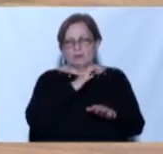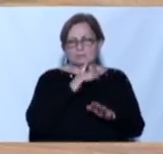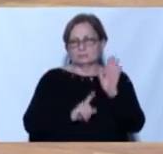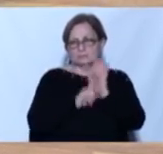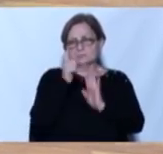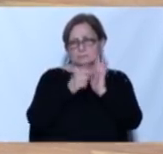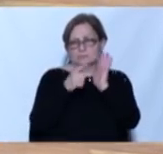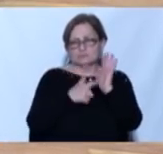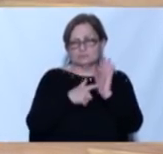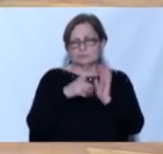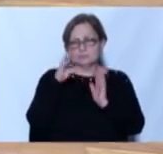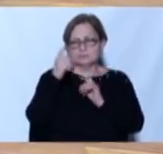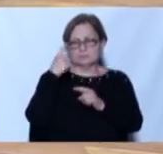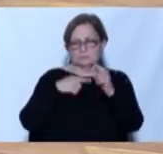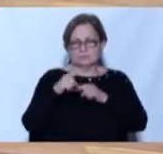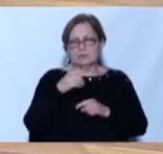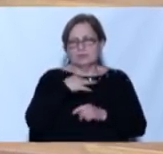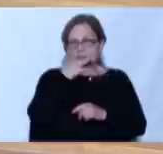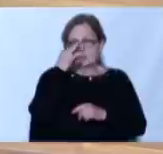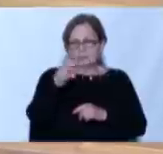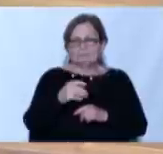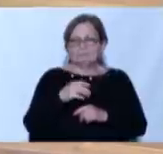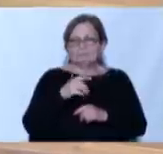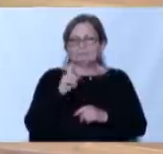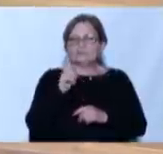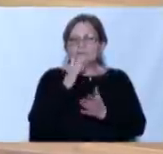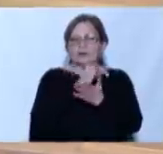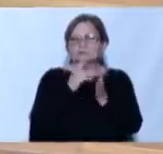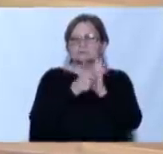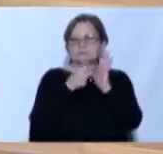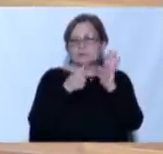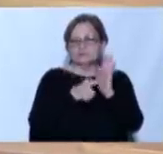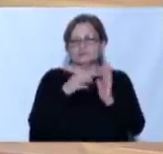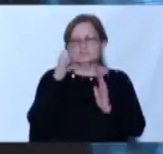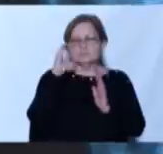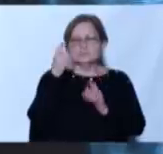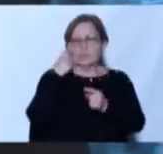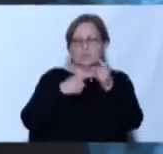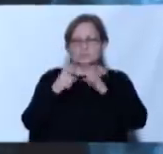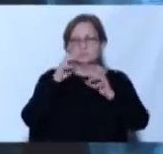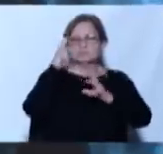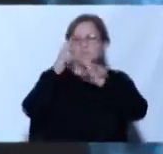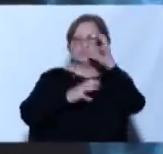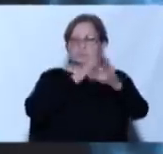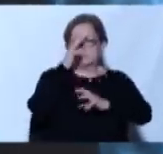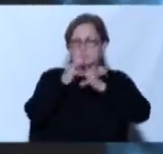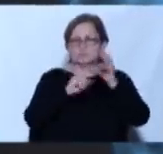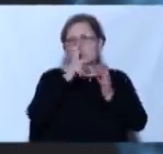საუკუნეში და ეხლა მე მინდა გითხრათ და ჩამოყალიბდეთ თვითონ რა არის 17 საუკუნეს მსოფლიოში, რა ხდება, რომ ჩვენ